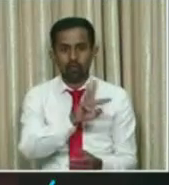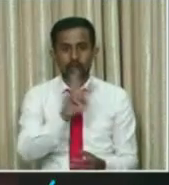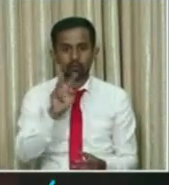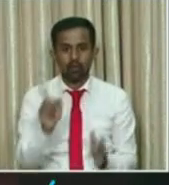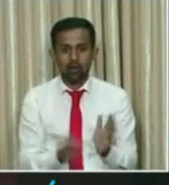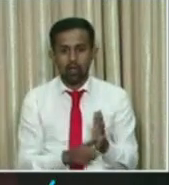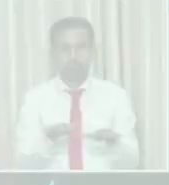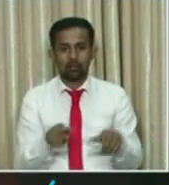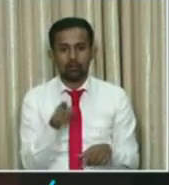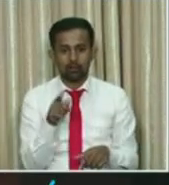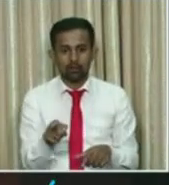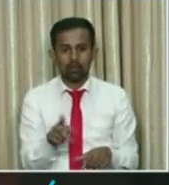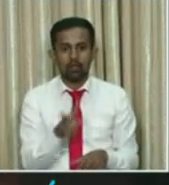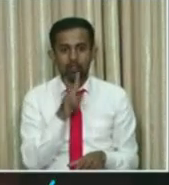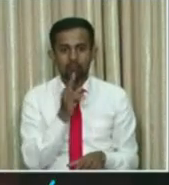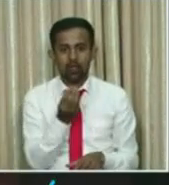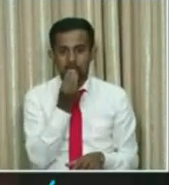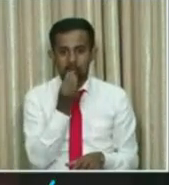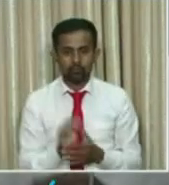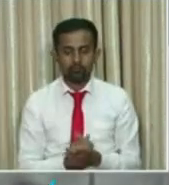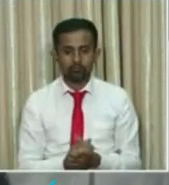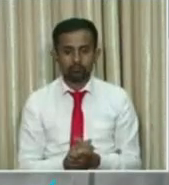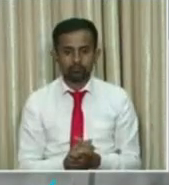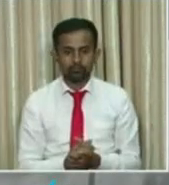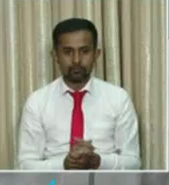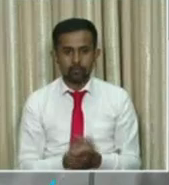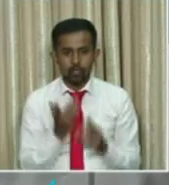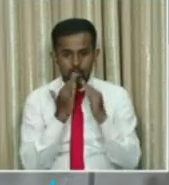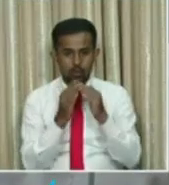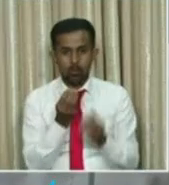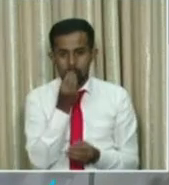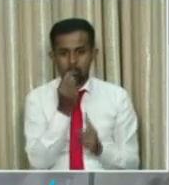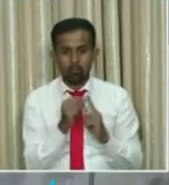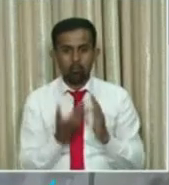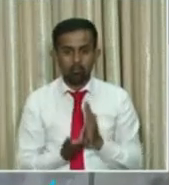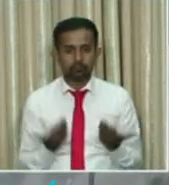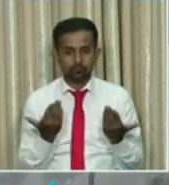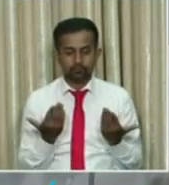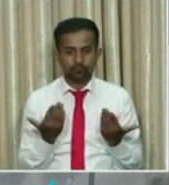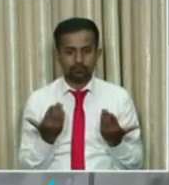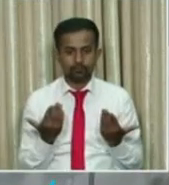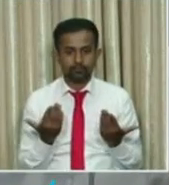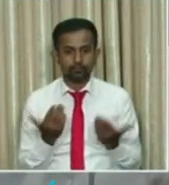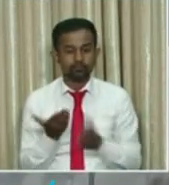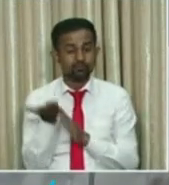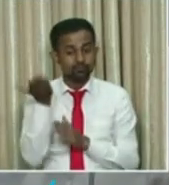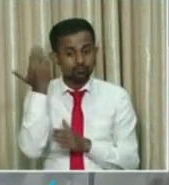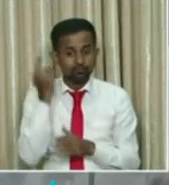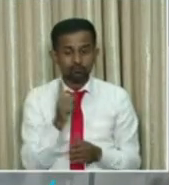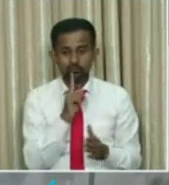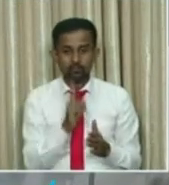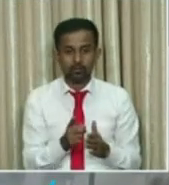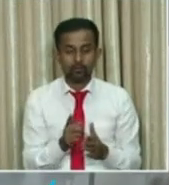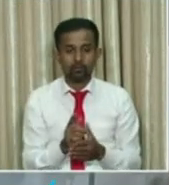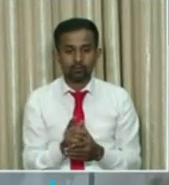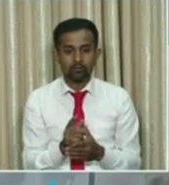ලක්ෂයක් පාසල් දූ දරුවන්ට දිවාහාරය ලැබුණයි කියන කාරණාව. පාසල් පෝෂණ වැඩසටහනක් ආරම්භ වීමේ ඉතිහාසය හැටියට සඳහන් කරන්නේ